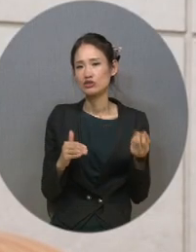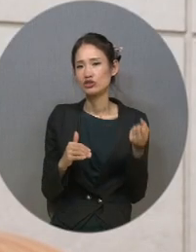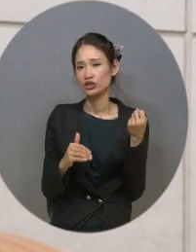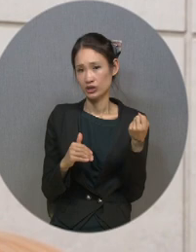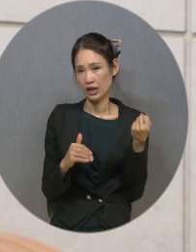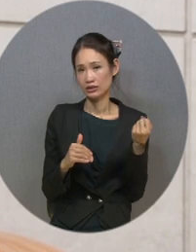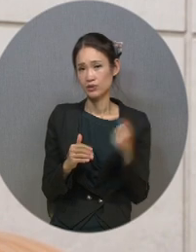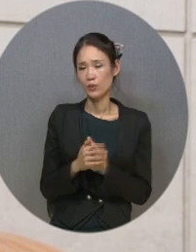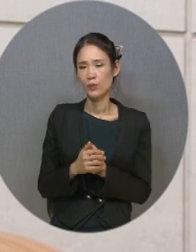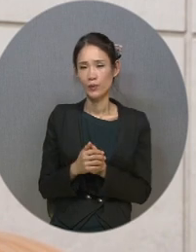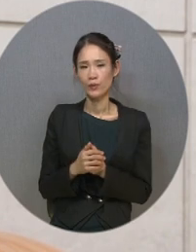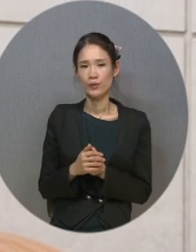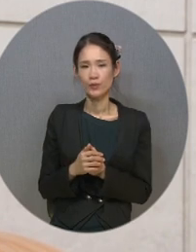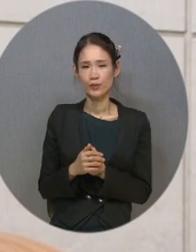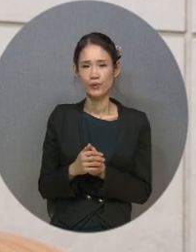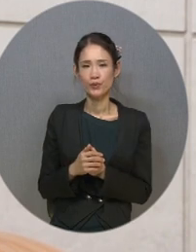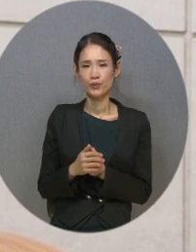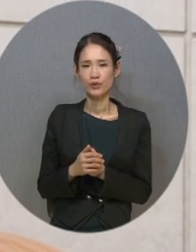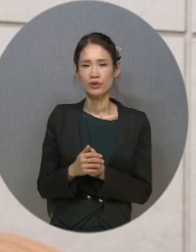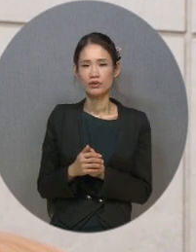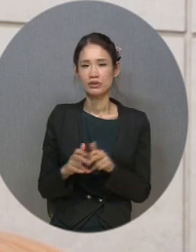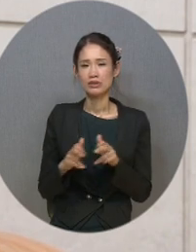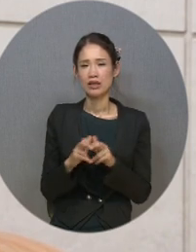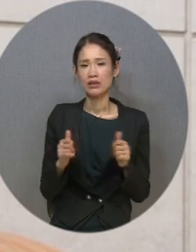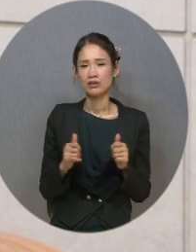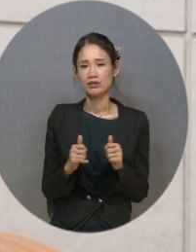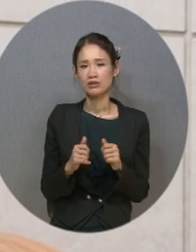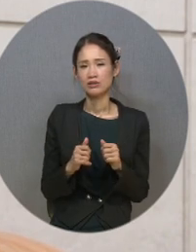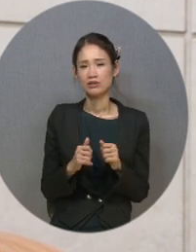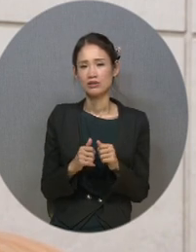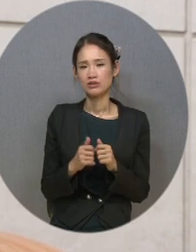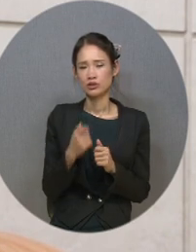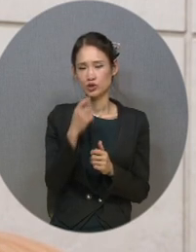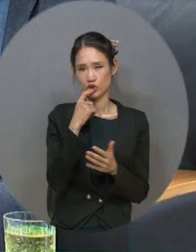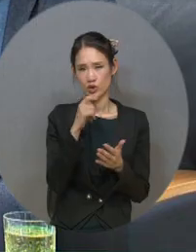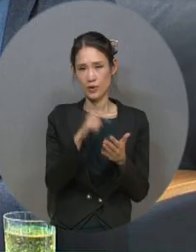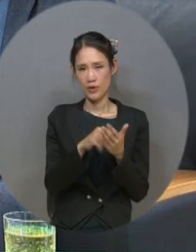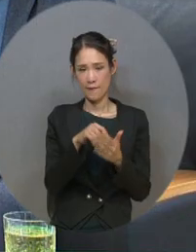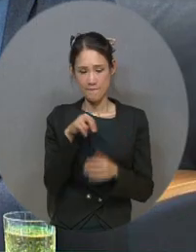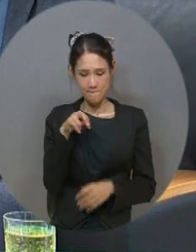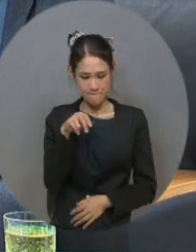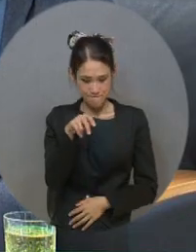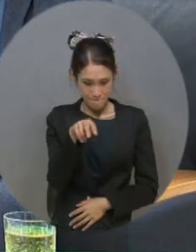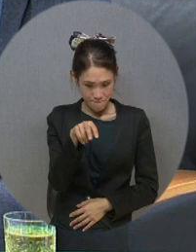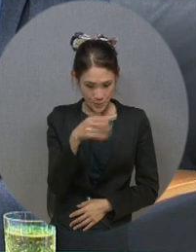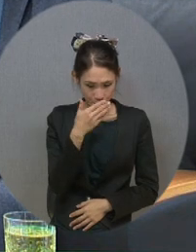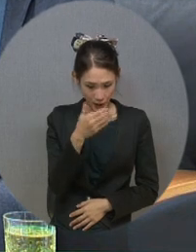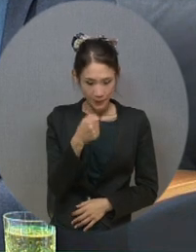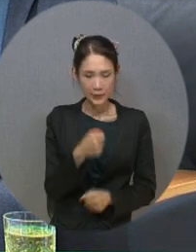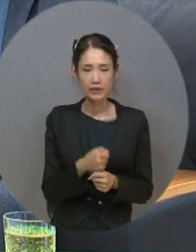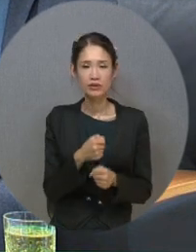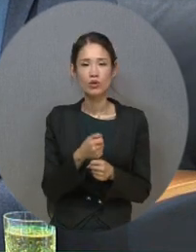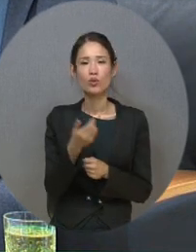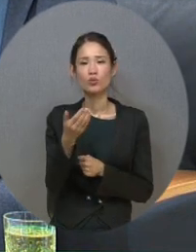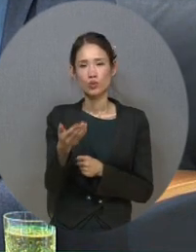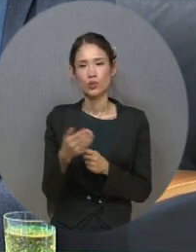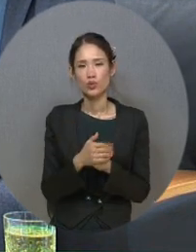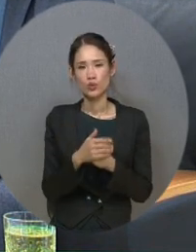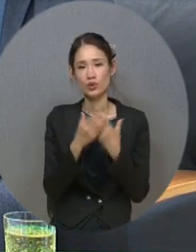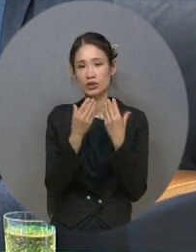장애인들을 기준으로 해가지고 장애인들이 쉽게 접근할 수 있는 코스를 만들어줘야 되겠다. 예를